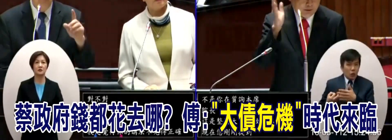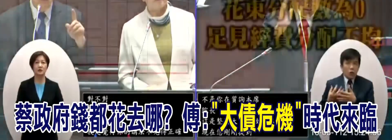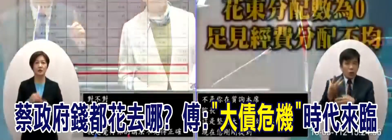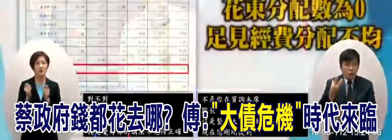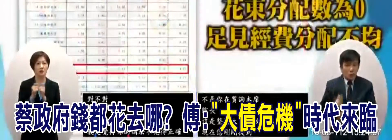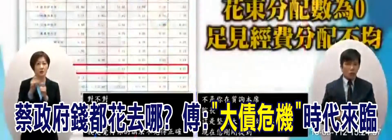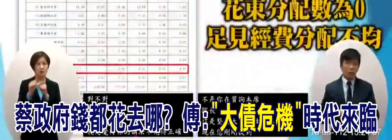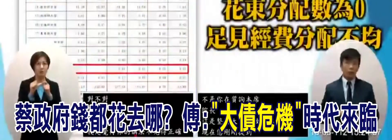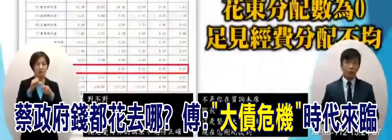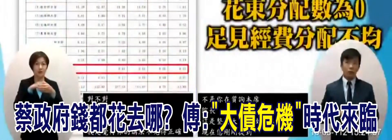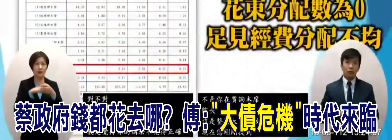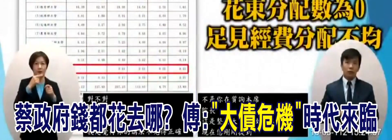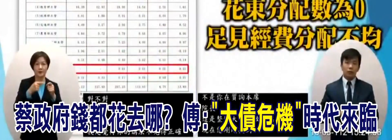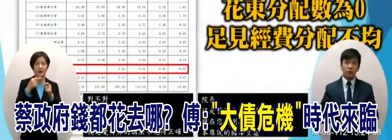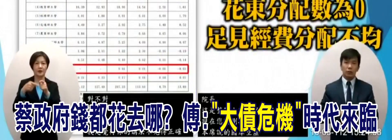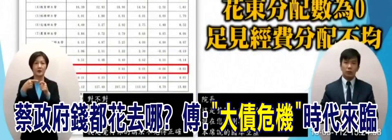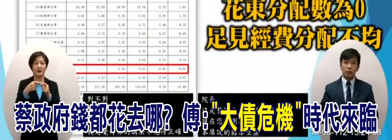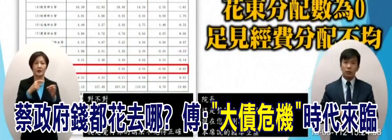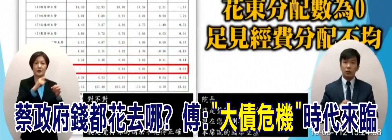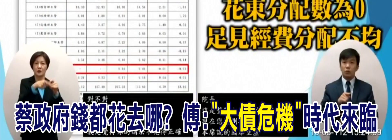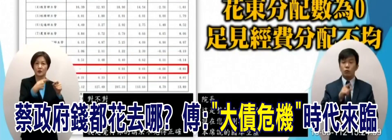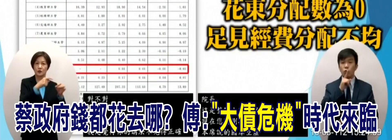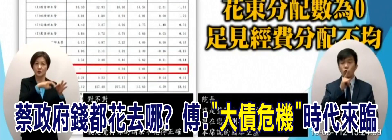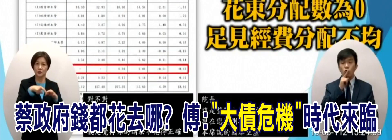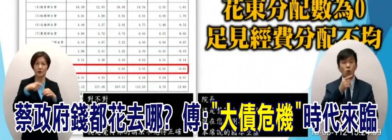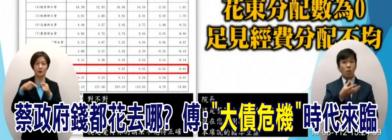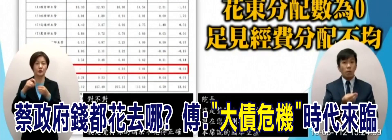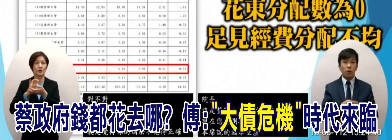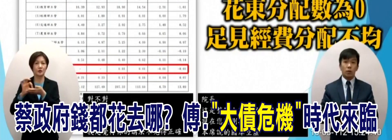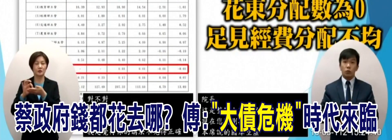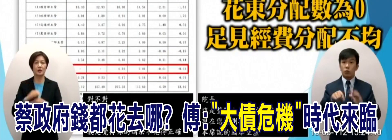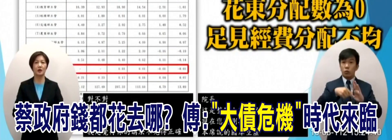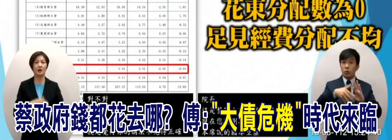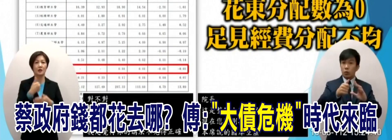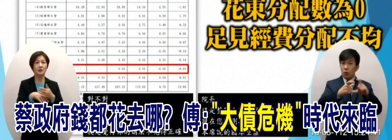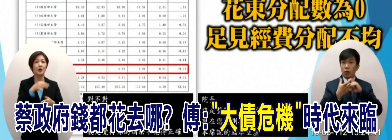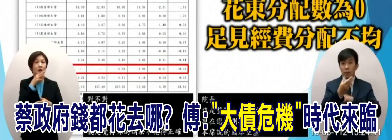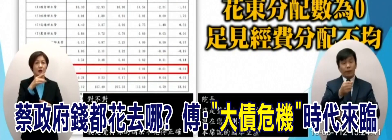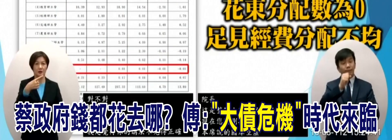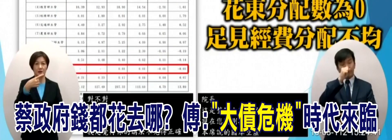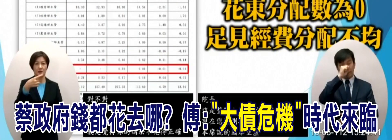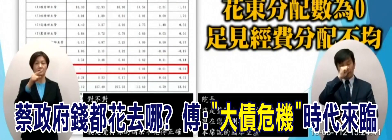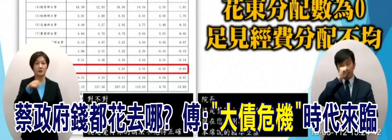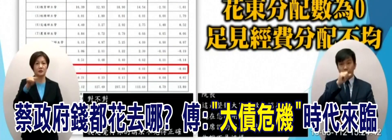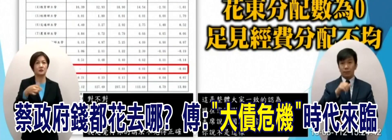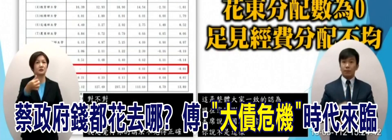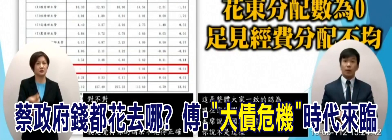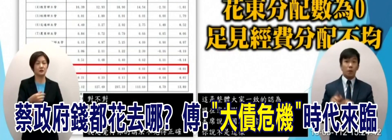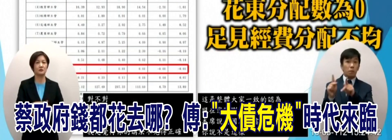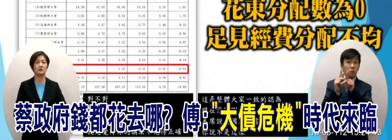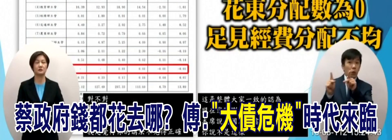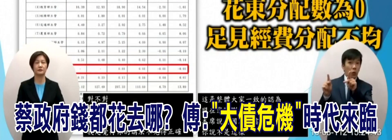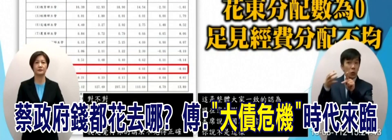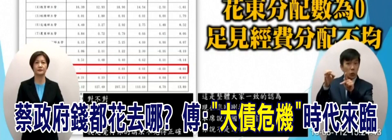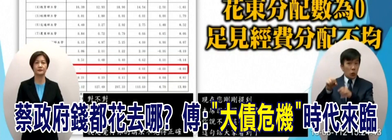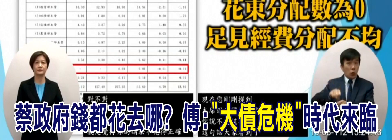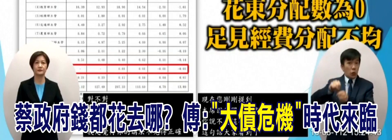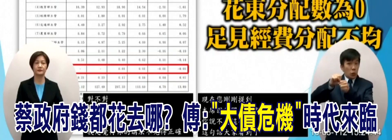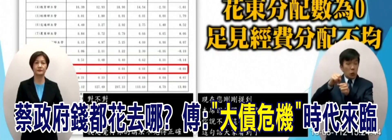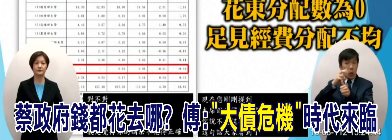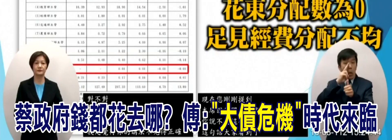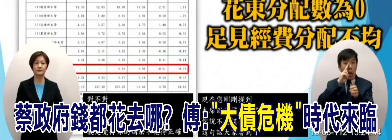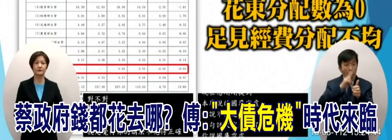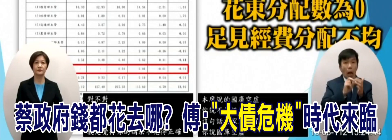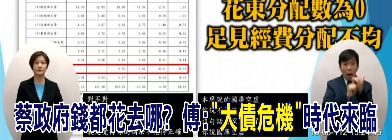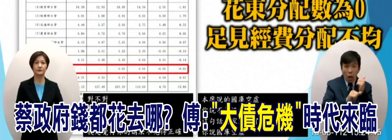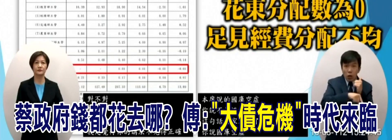来，每一年税入税出都能够低于1000亿， 院长说没有， 甚至去年到1000亿。 在刘正孙，你也说没有。